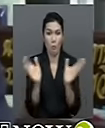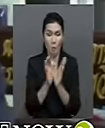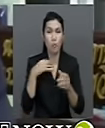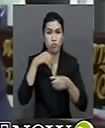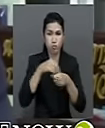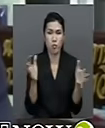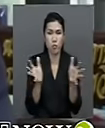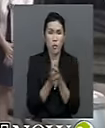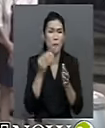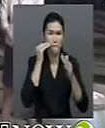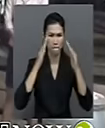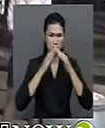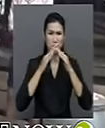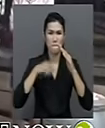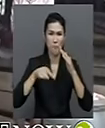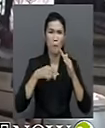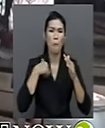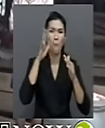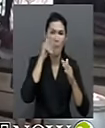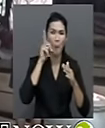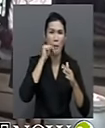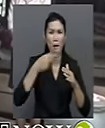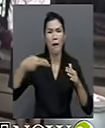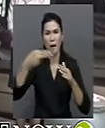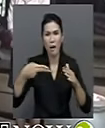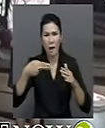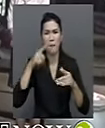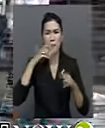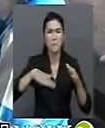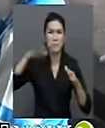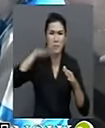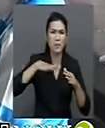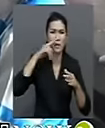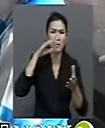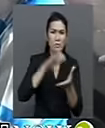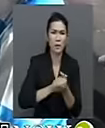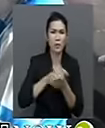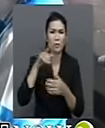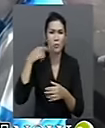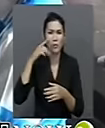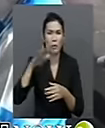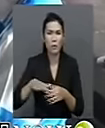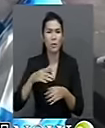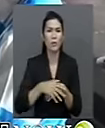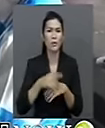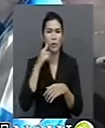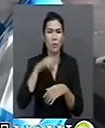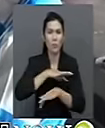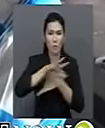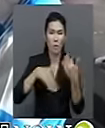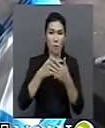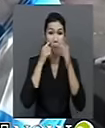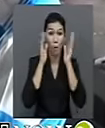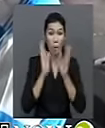หลายคนอัดอยู่ในบ้านนะครับมีทั้งพ่อแม่หลานๆพี่ชายคนโตพี่สะใภ้น้องสาวพี่สะใภ้รวมตัวเองด้